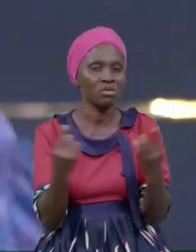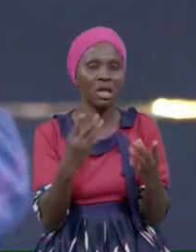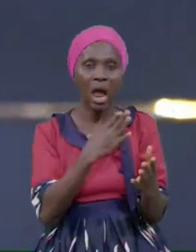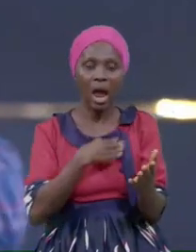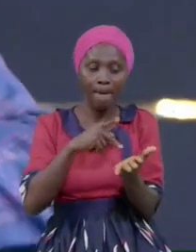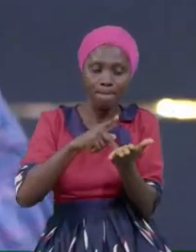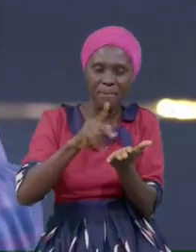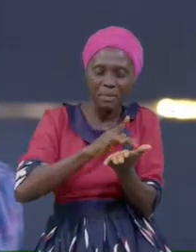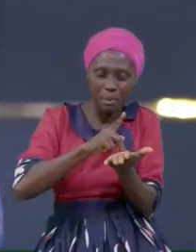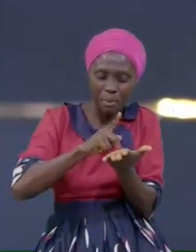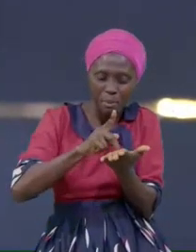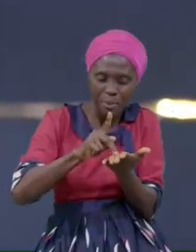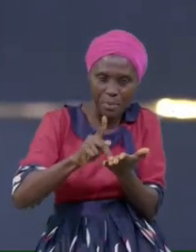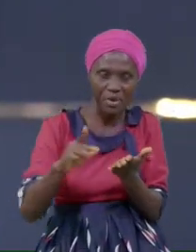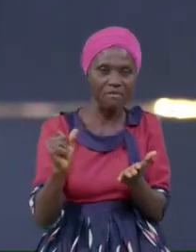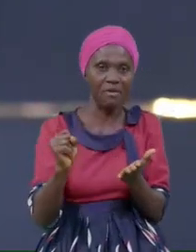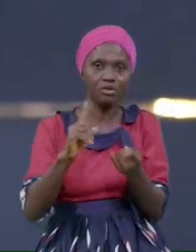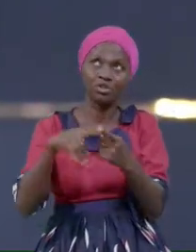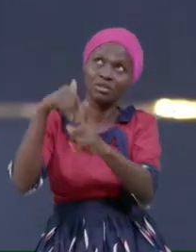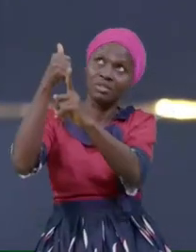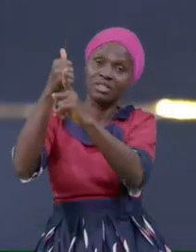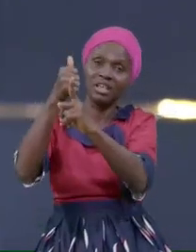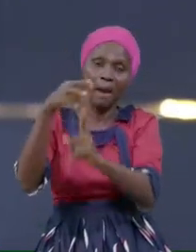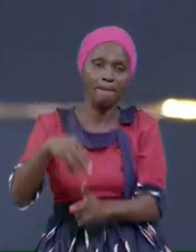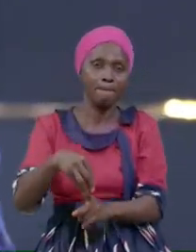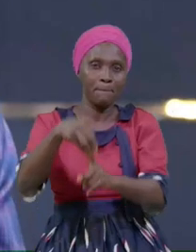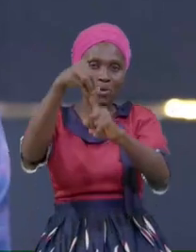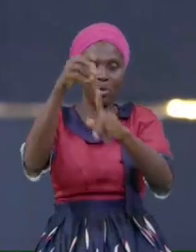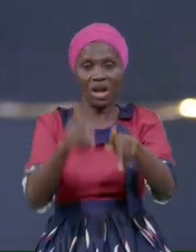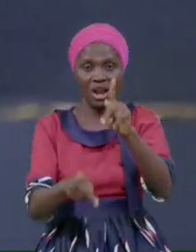peuple qui lui appartienne,